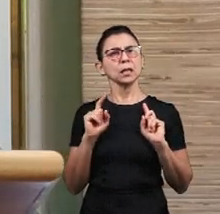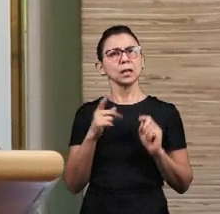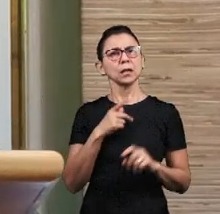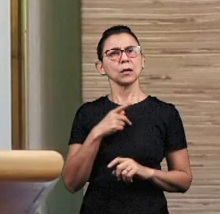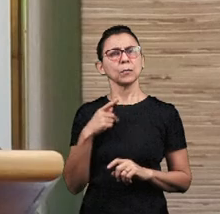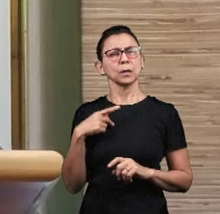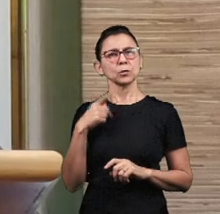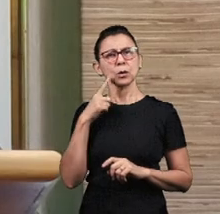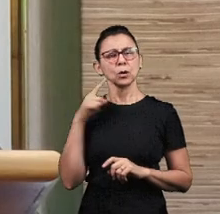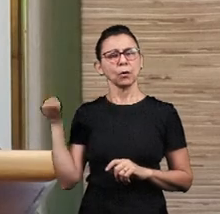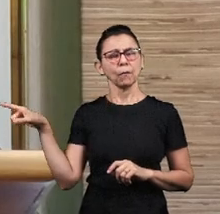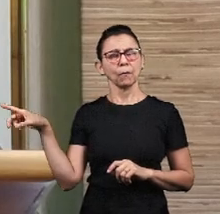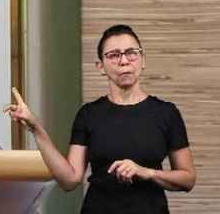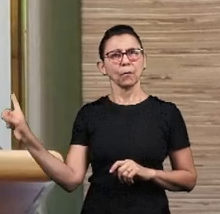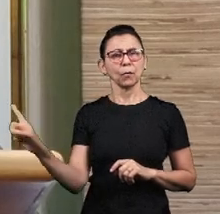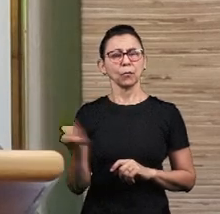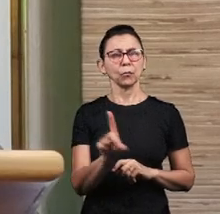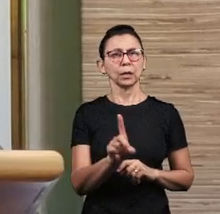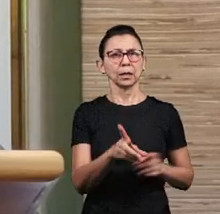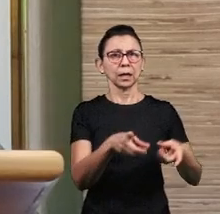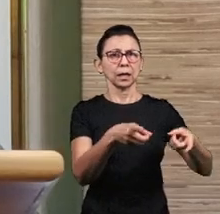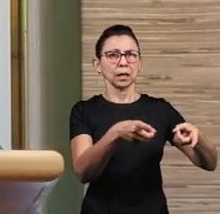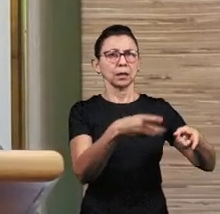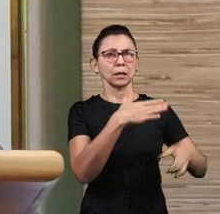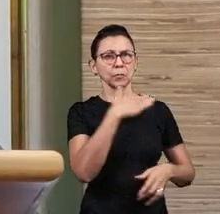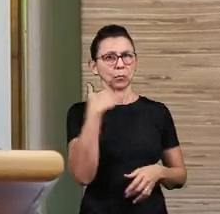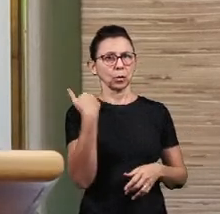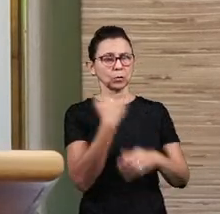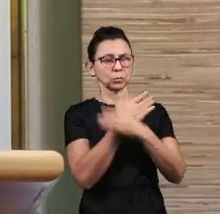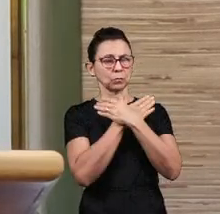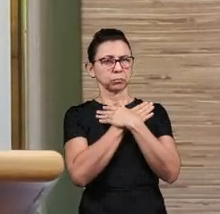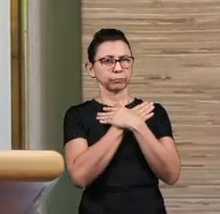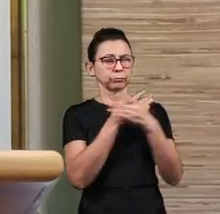suis allé faire le culte